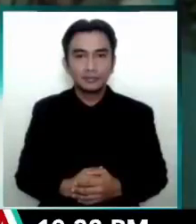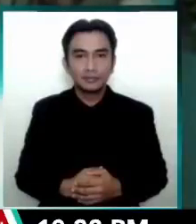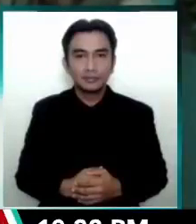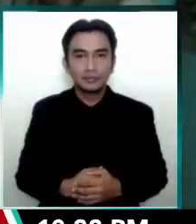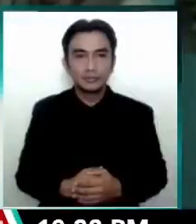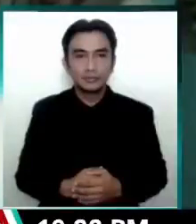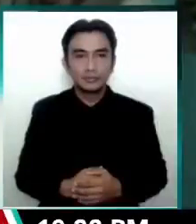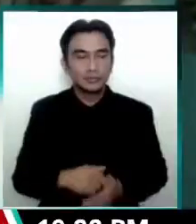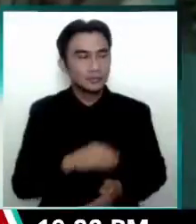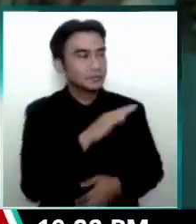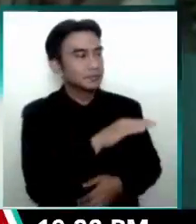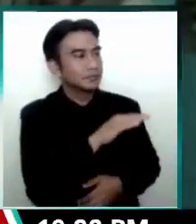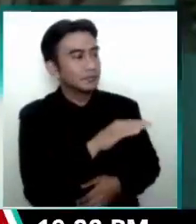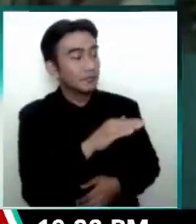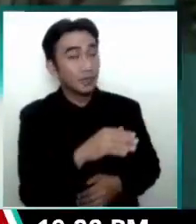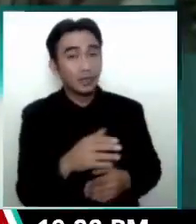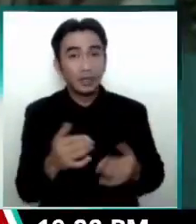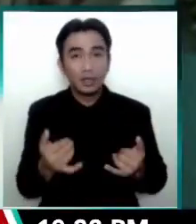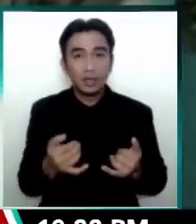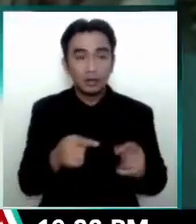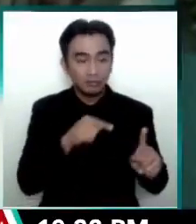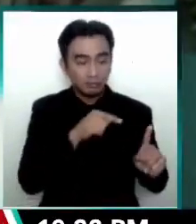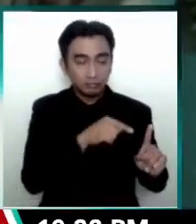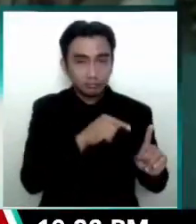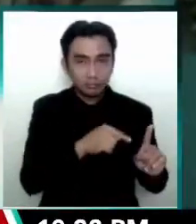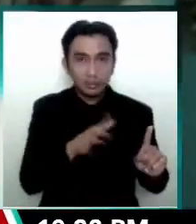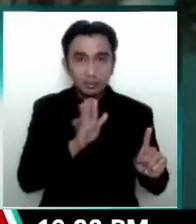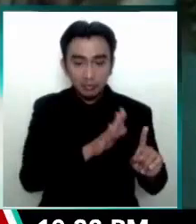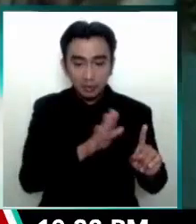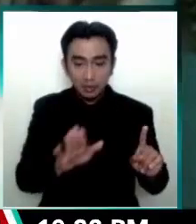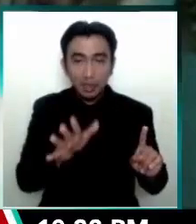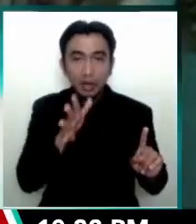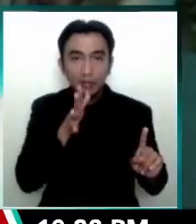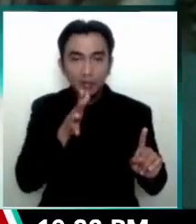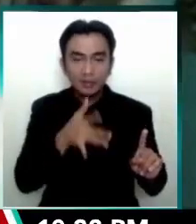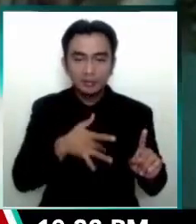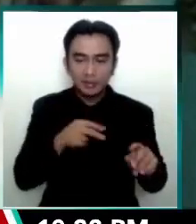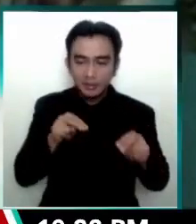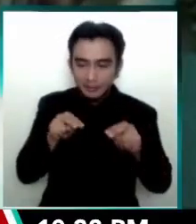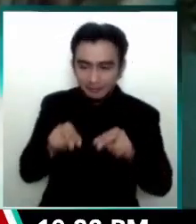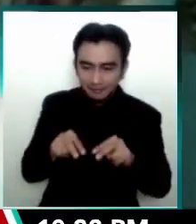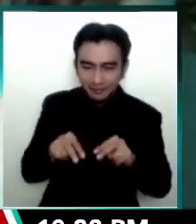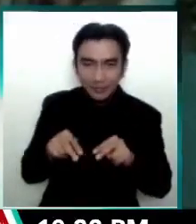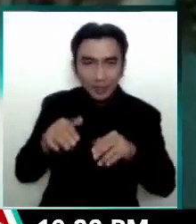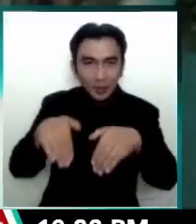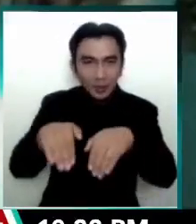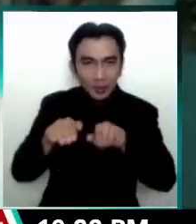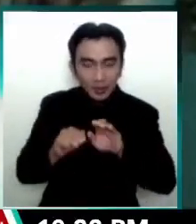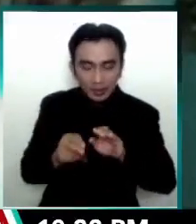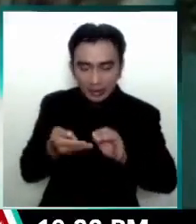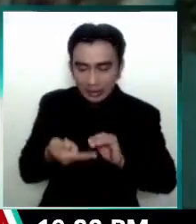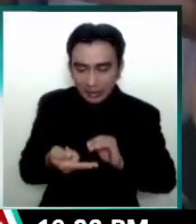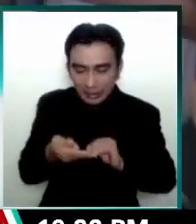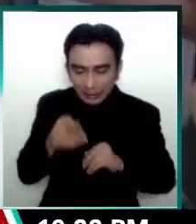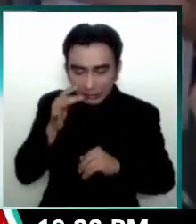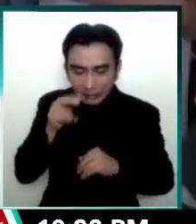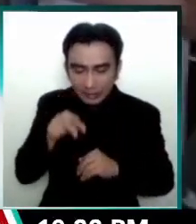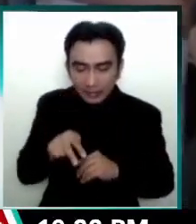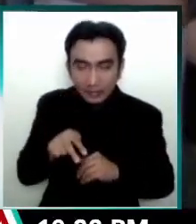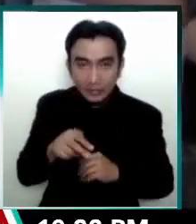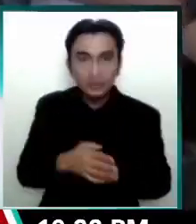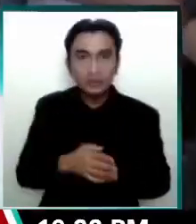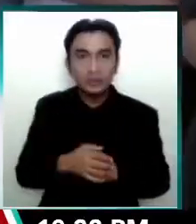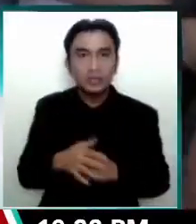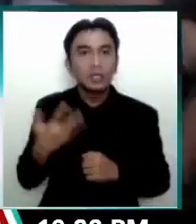Maki, hindi maialis ni Rodalisa ang tingin sa kanyang anak na nasa loob na ng kabaong. Kanina, isang banal na